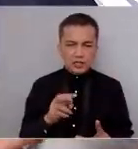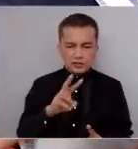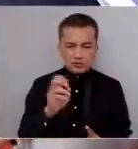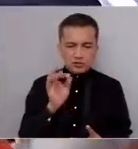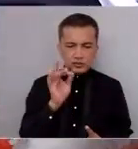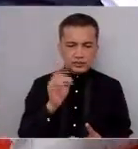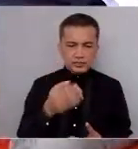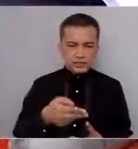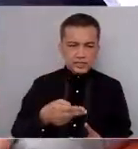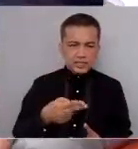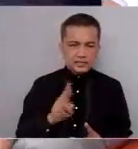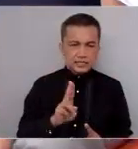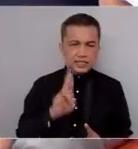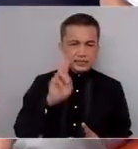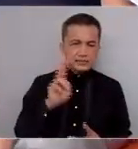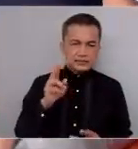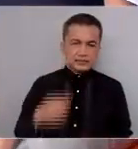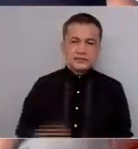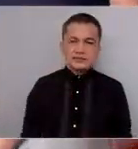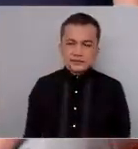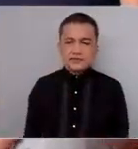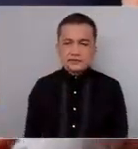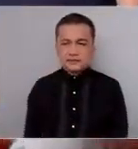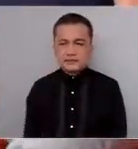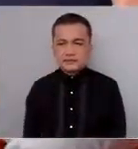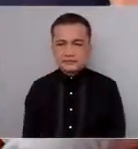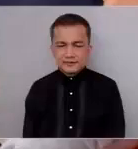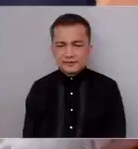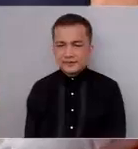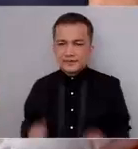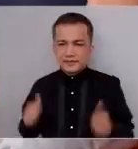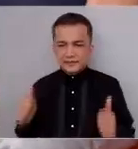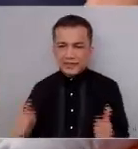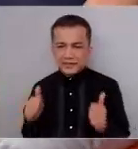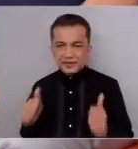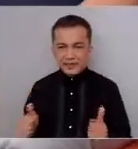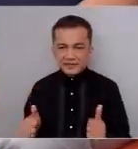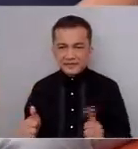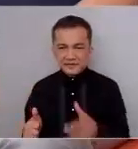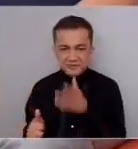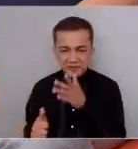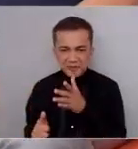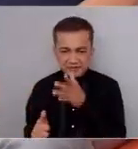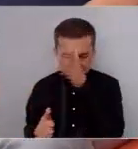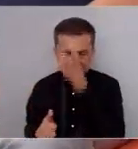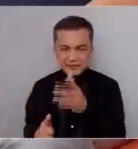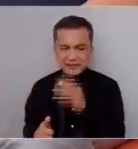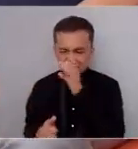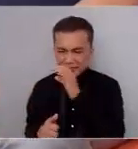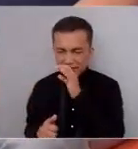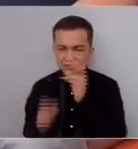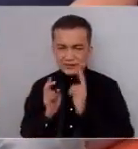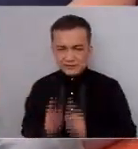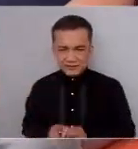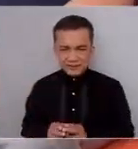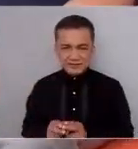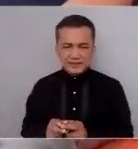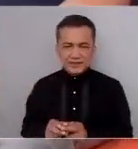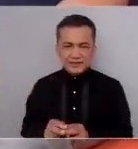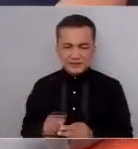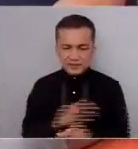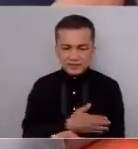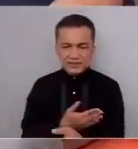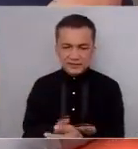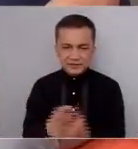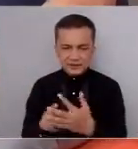ang pantaas. Okay. I'm sure yung mga nanay natin dyan, naghahanap na talaga ng pang-uniforme ng kanilang mga bata sa pagsisimula ng